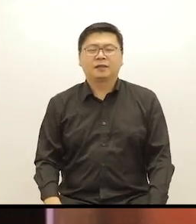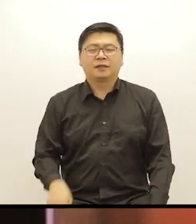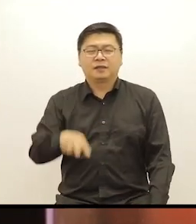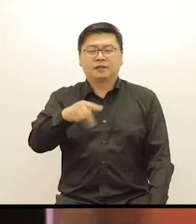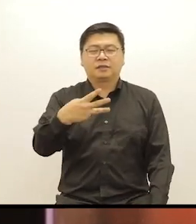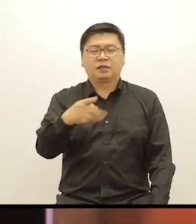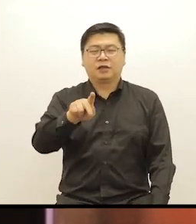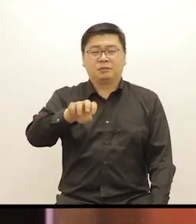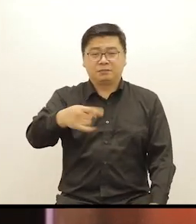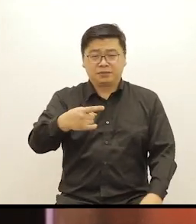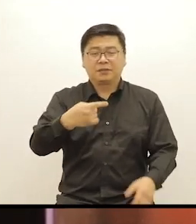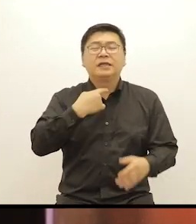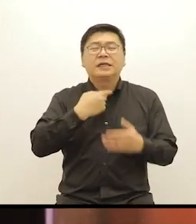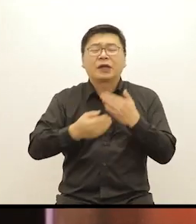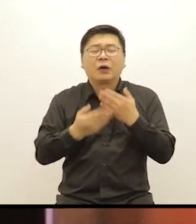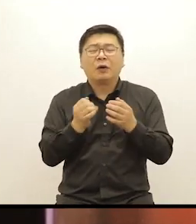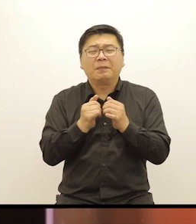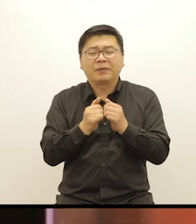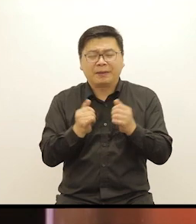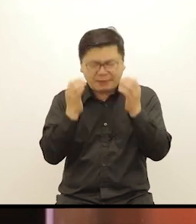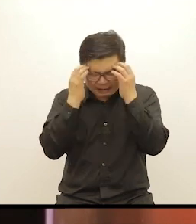슬럼프를 겪는 사람들한테는